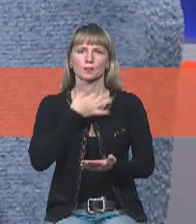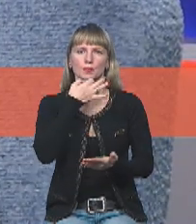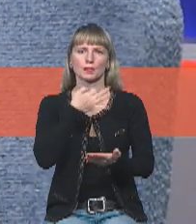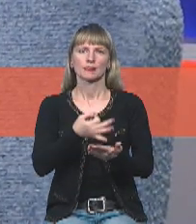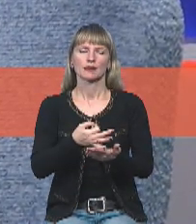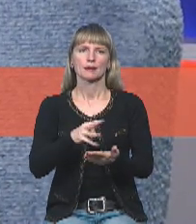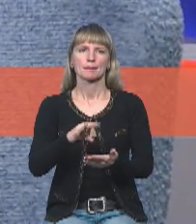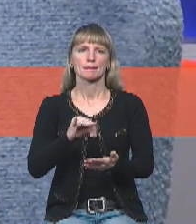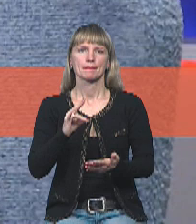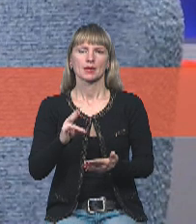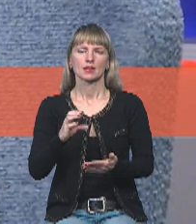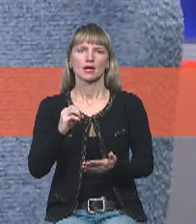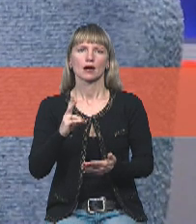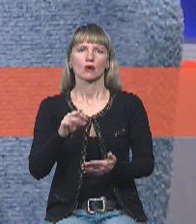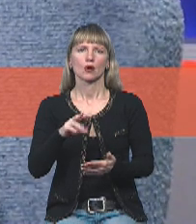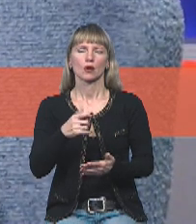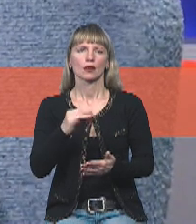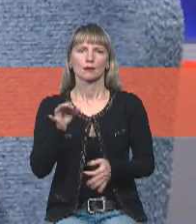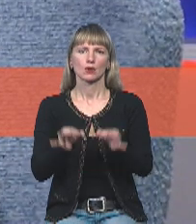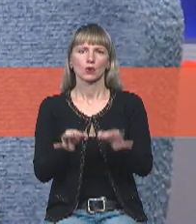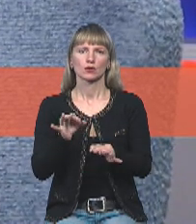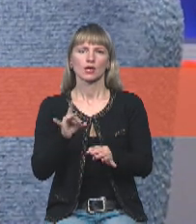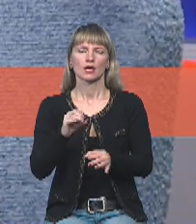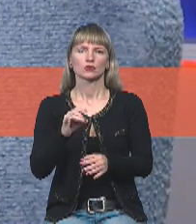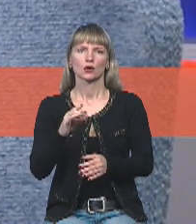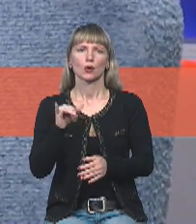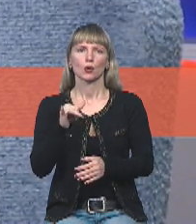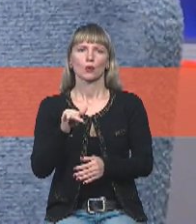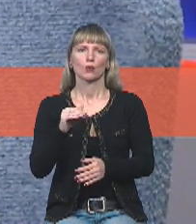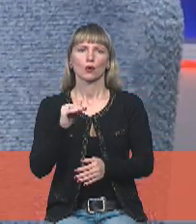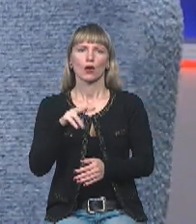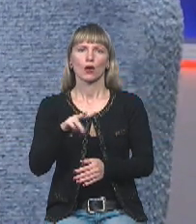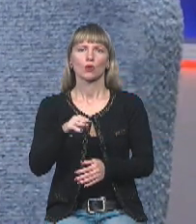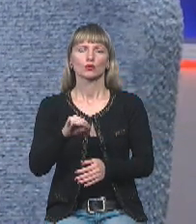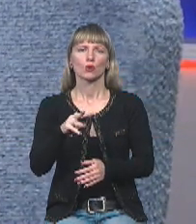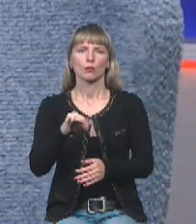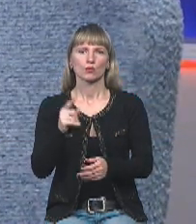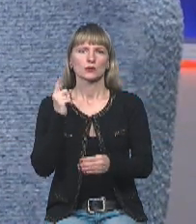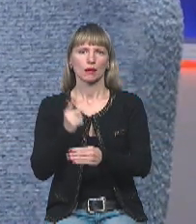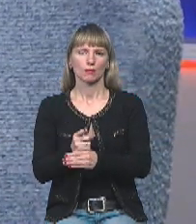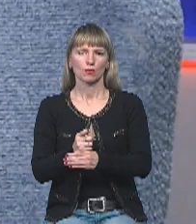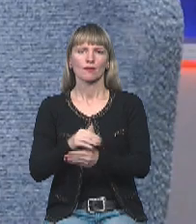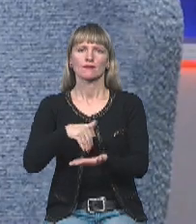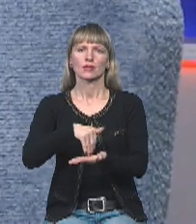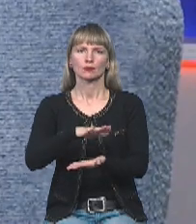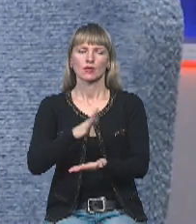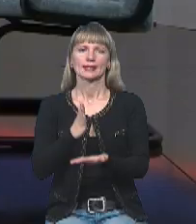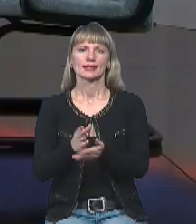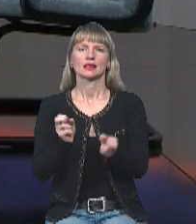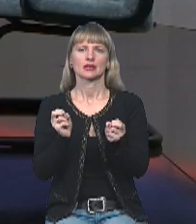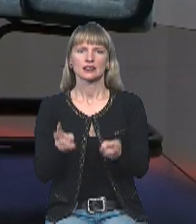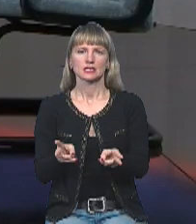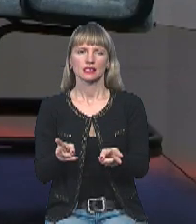відповідь Міністерства екології та природних ресурсів у лютому заборонити, про що ми говорили. Там було сказано, що відмовити, є